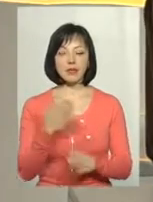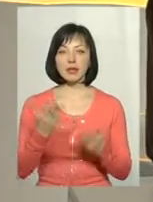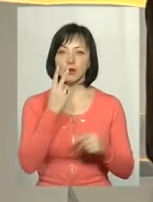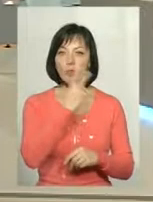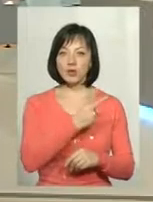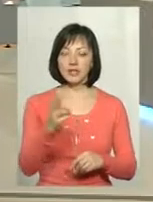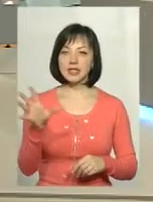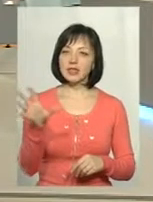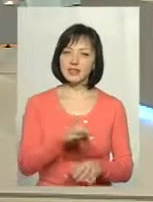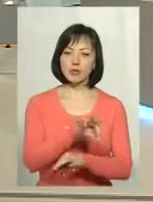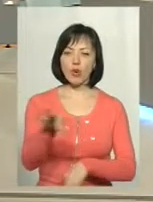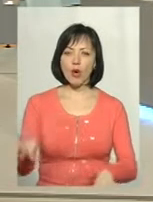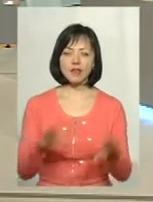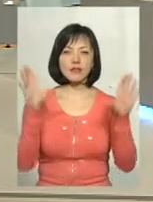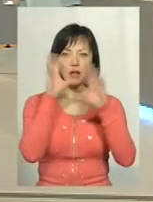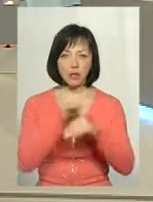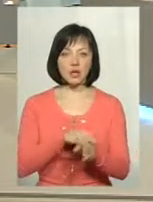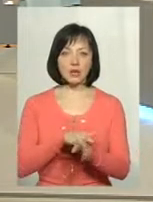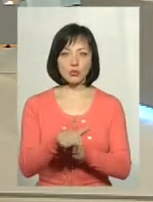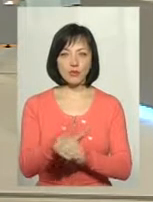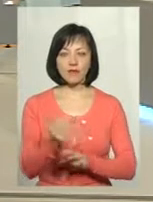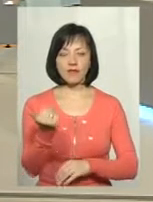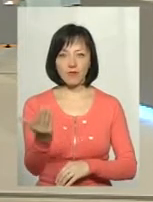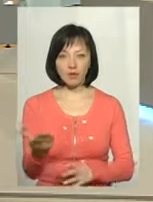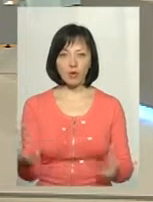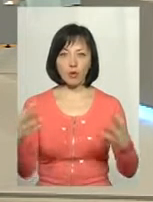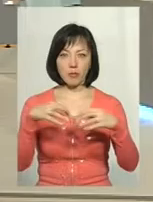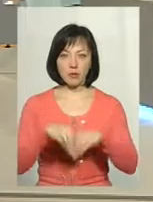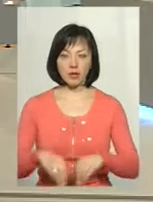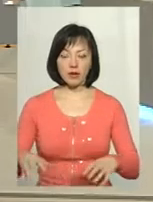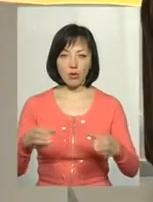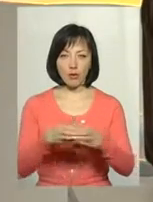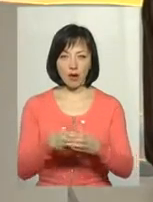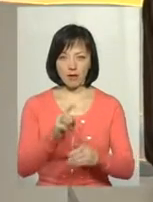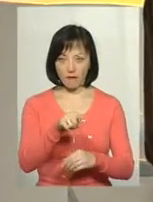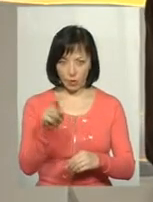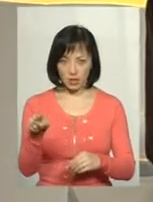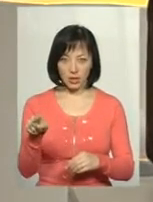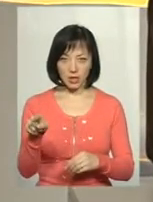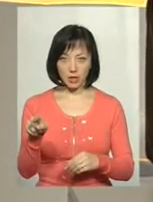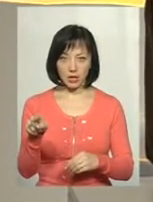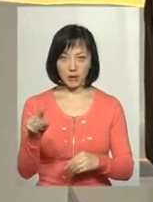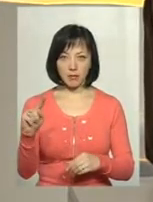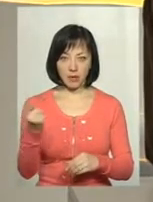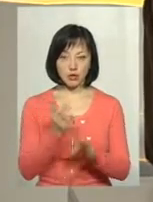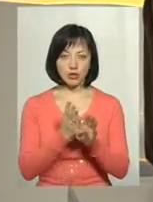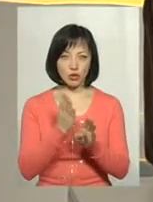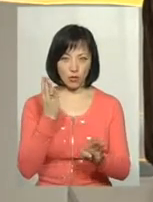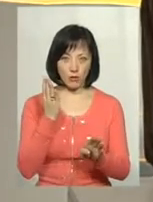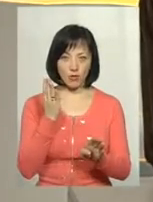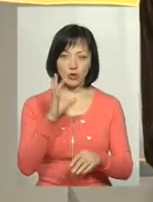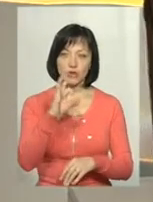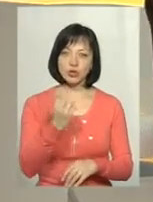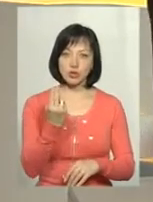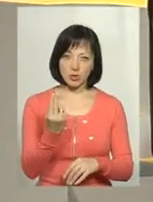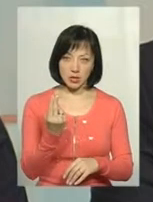всі проекти, які вдалося реалізувати в вашій об'єднаній тергромаді, вони першочергово